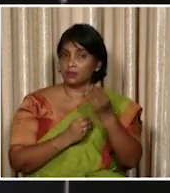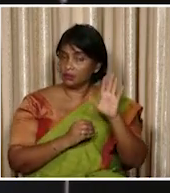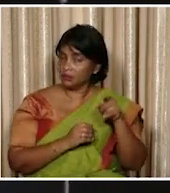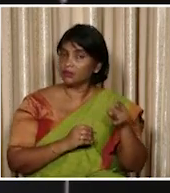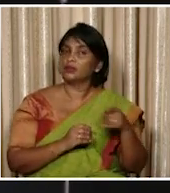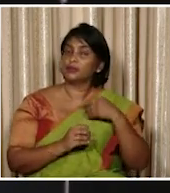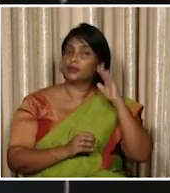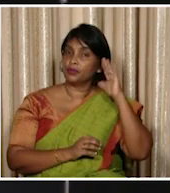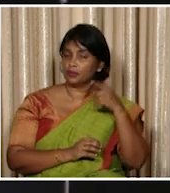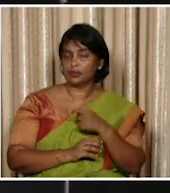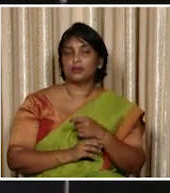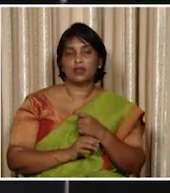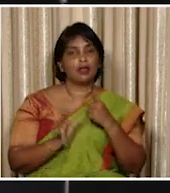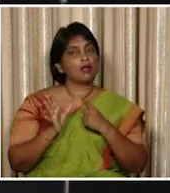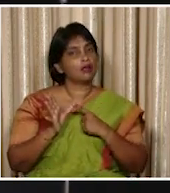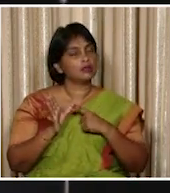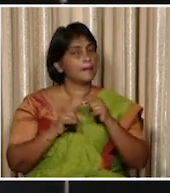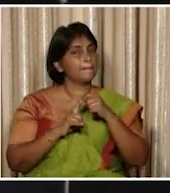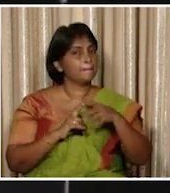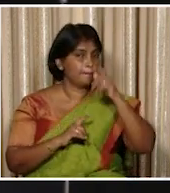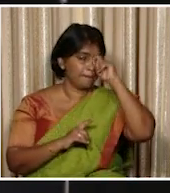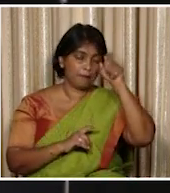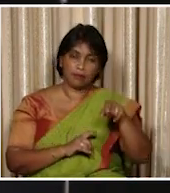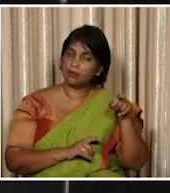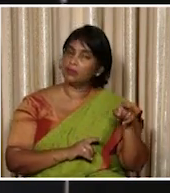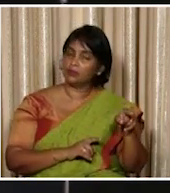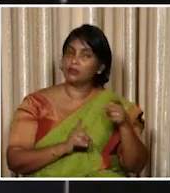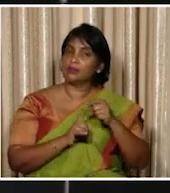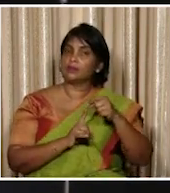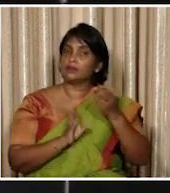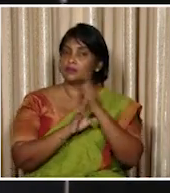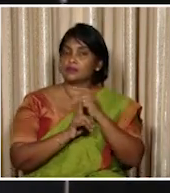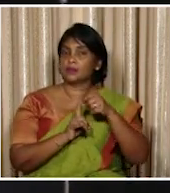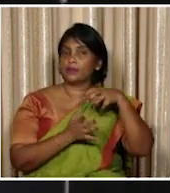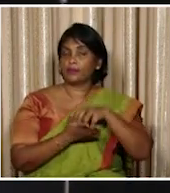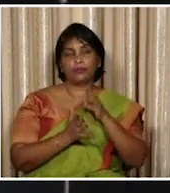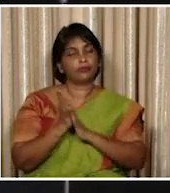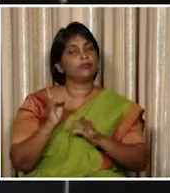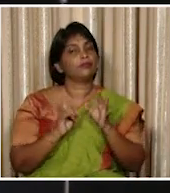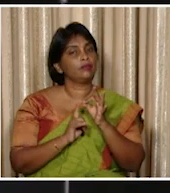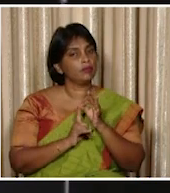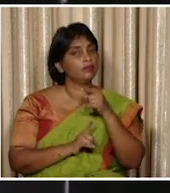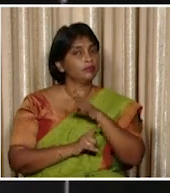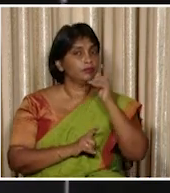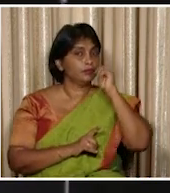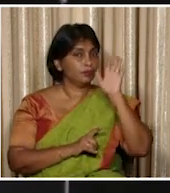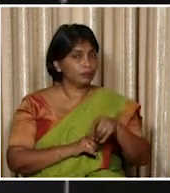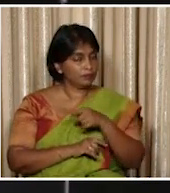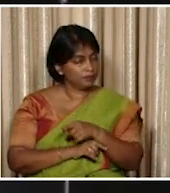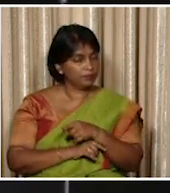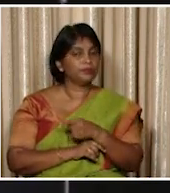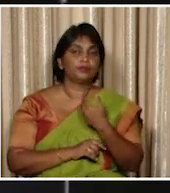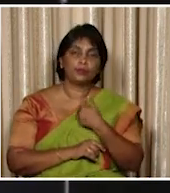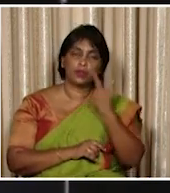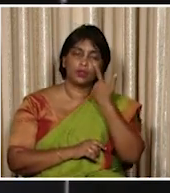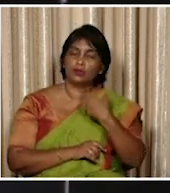අතර විශේෂයෙන්ම අසංක පෙරේරා මැතිතුමා හිටපු පලස්සවා මැතිතුමා එතුමාගේ පුත්‍රත්වයටත්